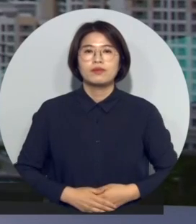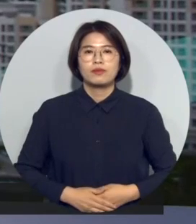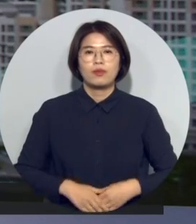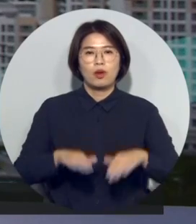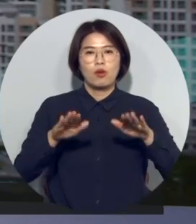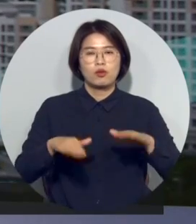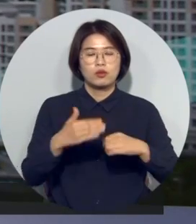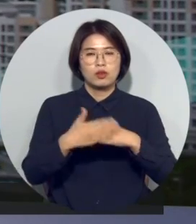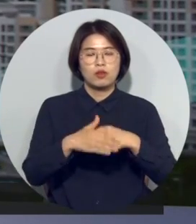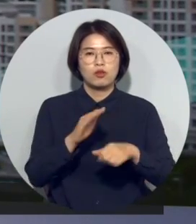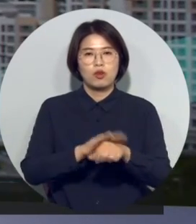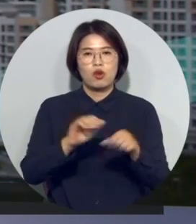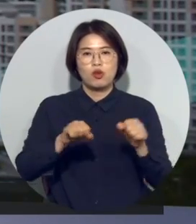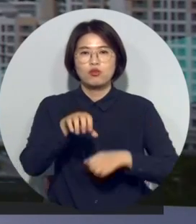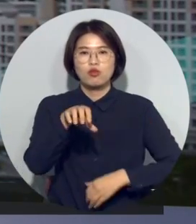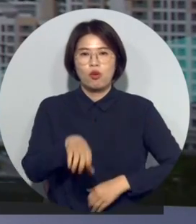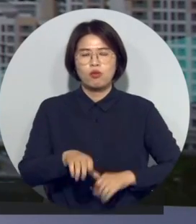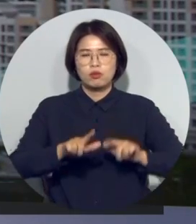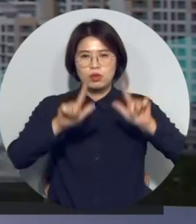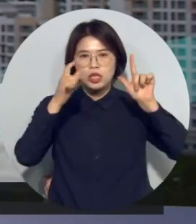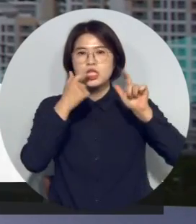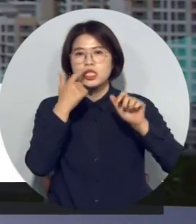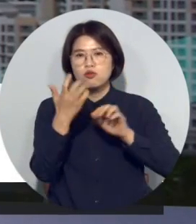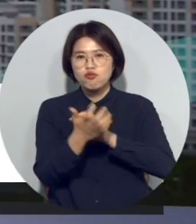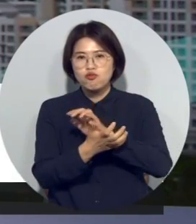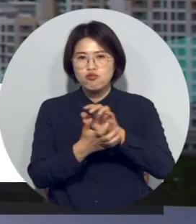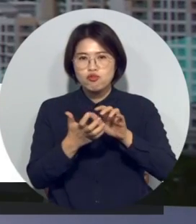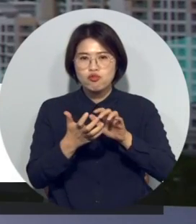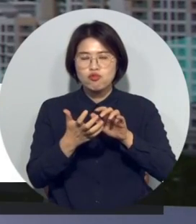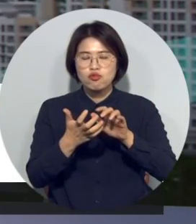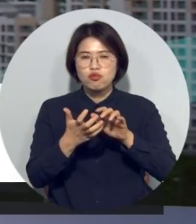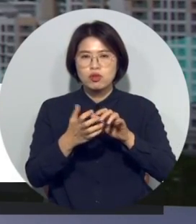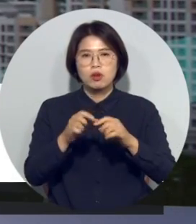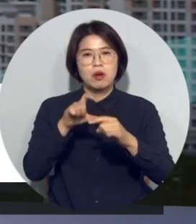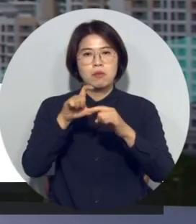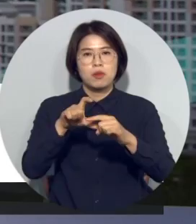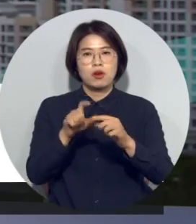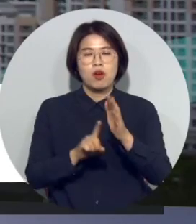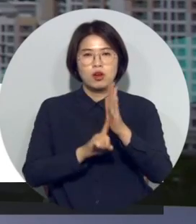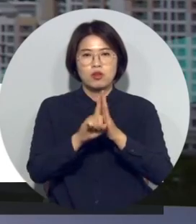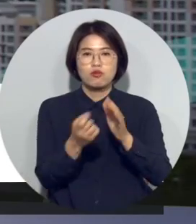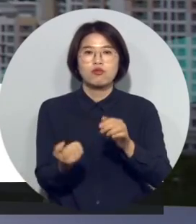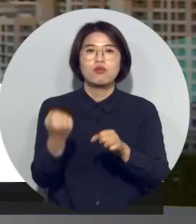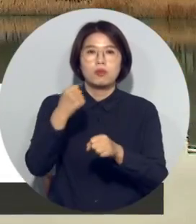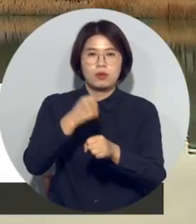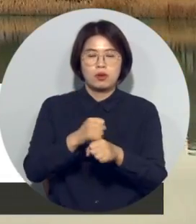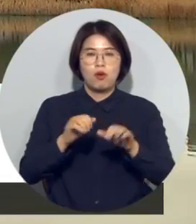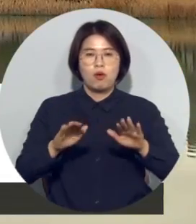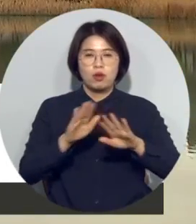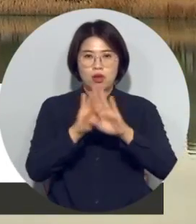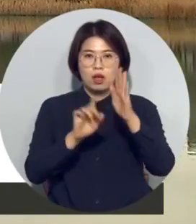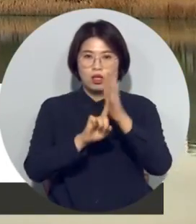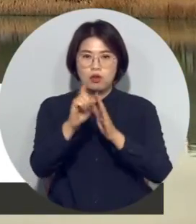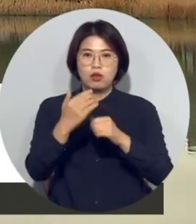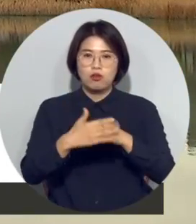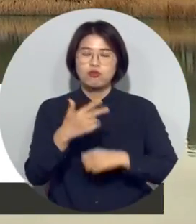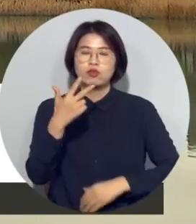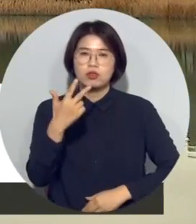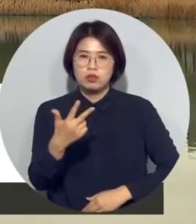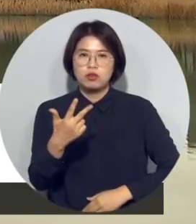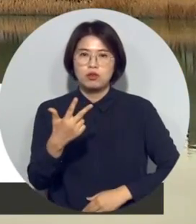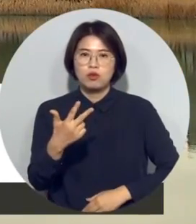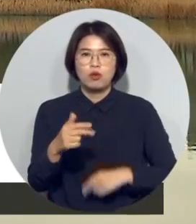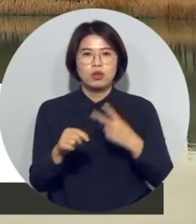오늘 대구 경북 지역은 대체로 흐린 가운데 정차 평년기온을 회복하겠습니다 오늘 낮 최고 기온은 되고 7도를